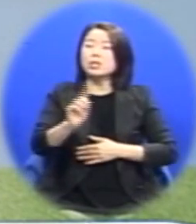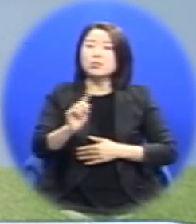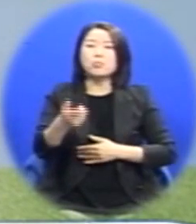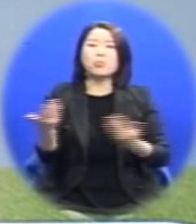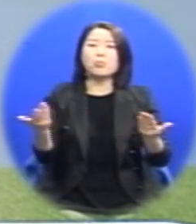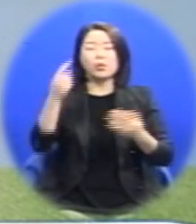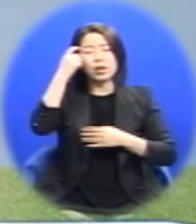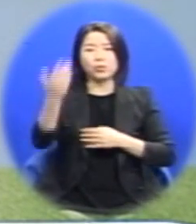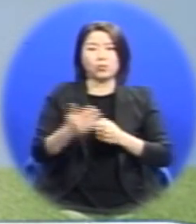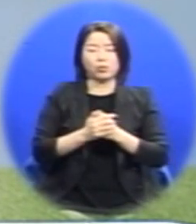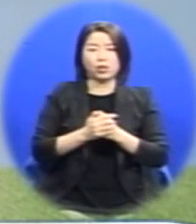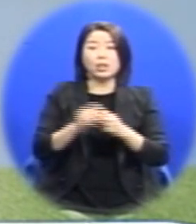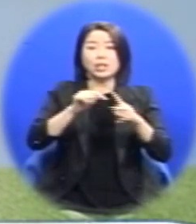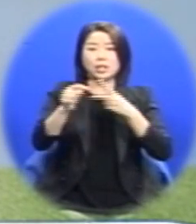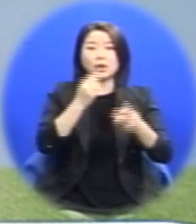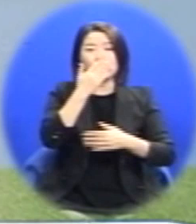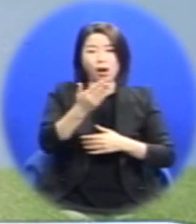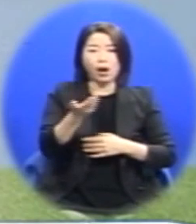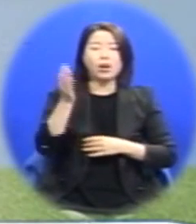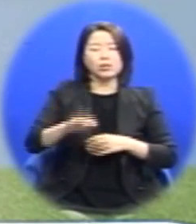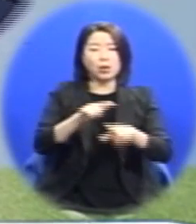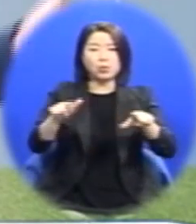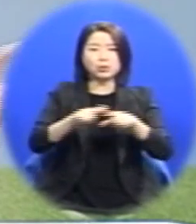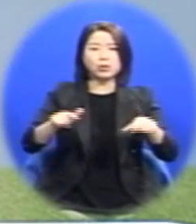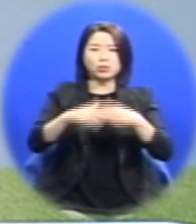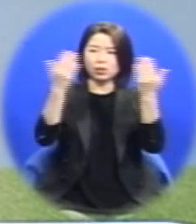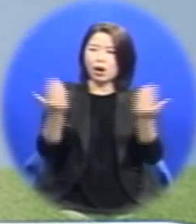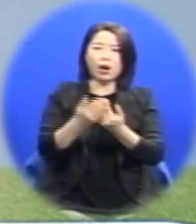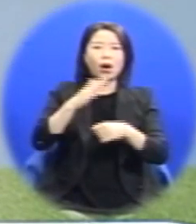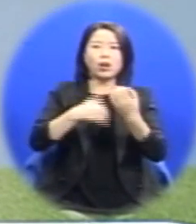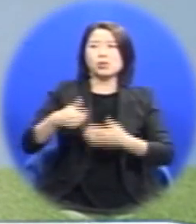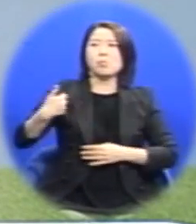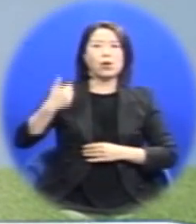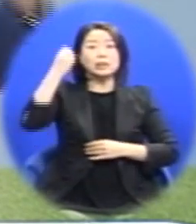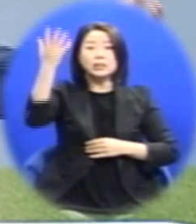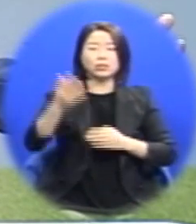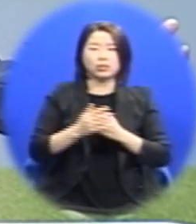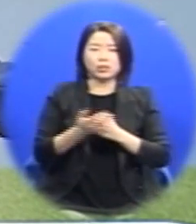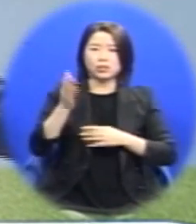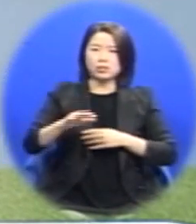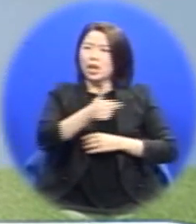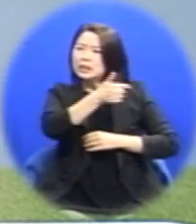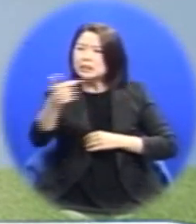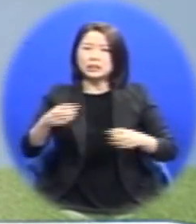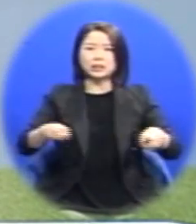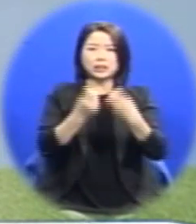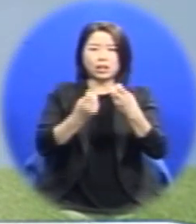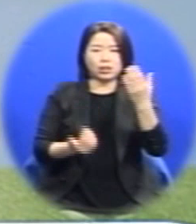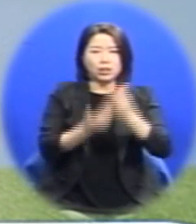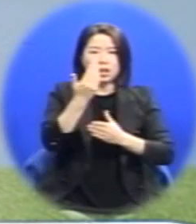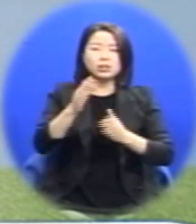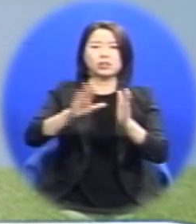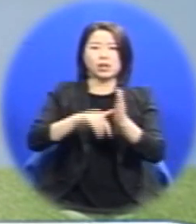이러면 그나마도 좀 이해가 될 만한데 평소에는 그렇게 다 잊어버리고 살다. 무슨 큰 재앙이 일어나, 무슨 큰 재난이